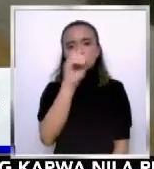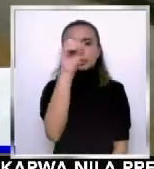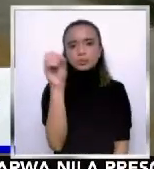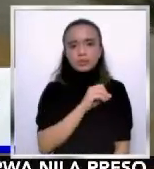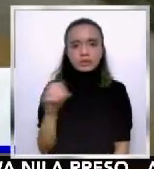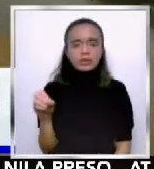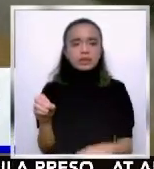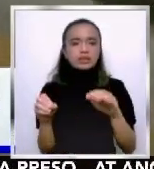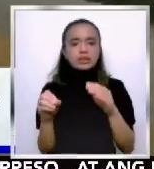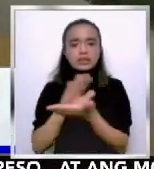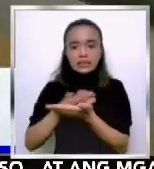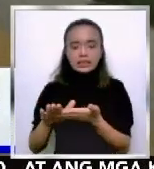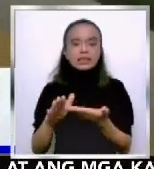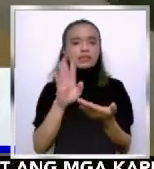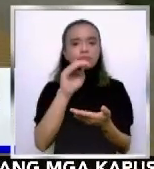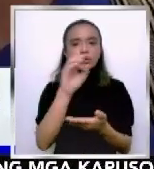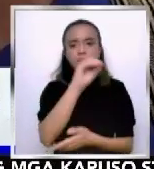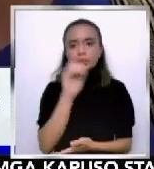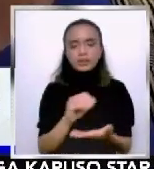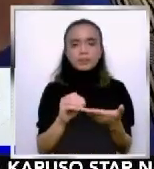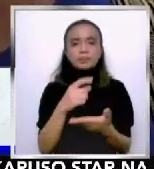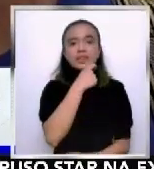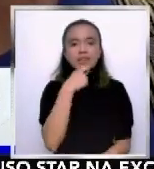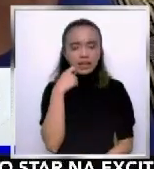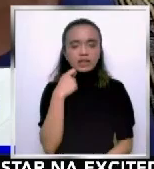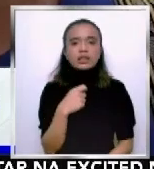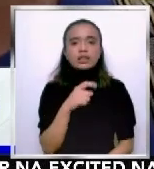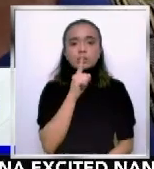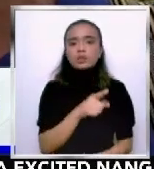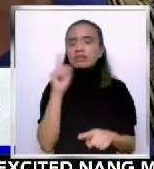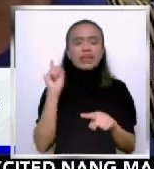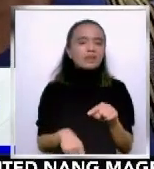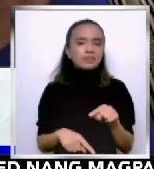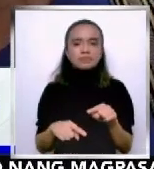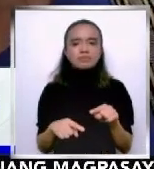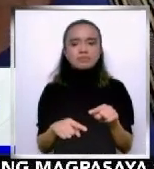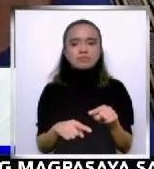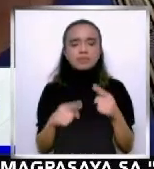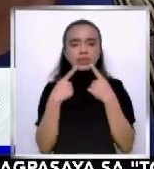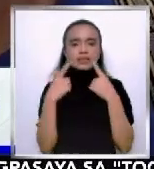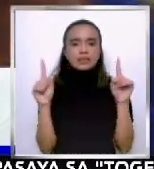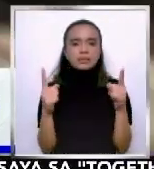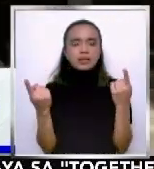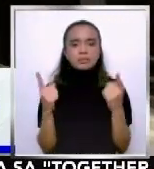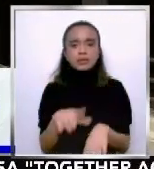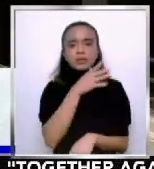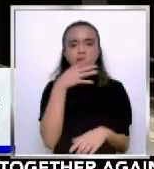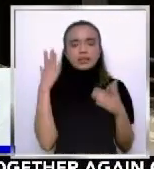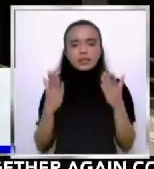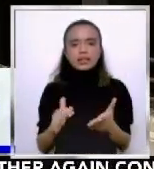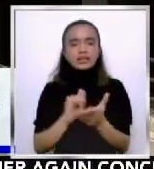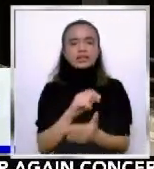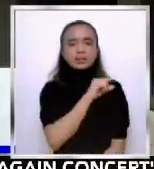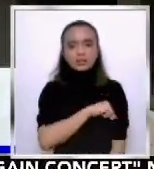dry. Dahil sa kawalan ng post-harvest facilities ay hindi kayang makamit ng ating mga magsasaka yung ganun kalidad. Ang